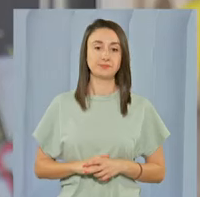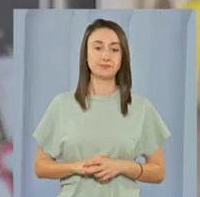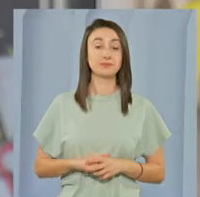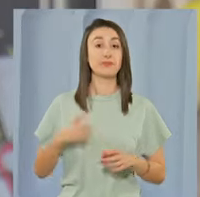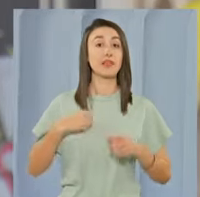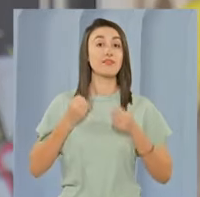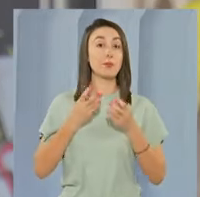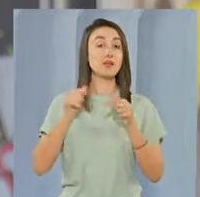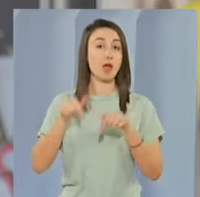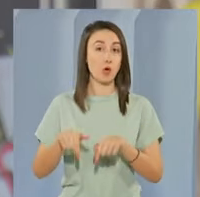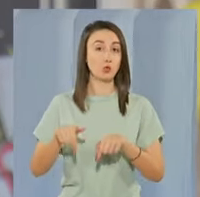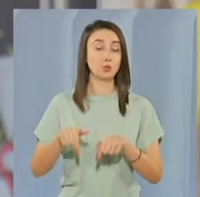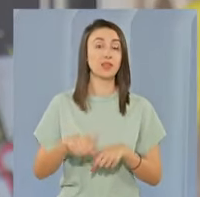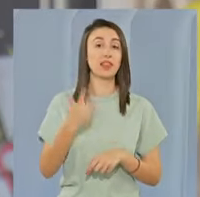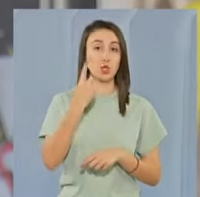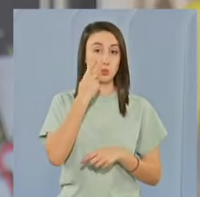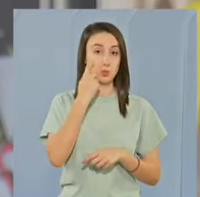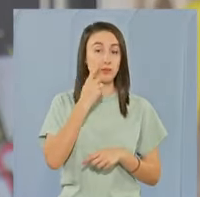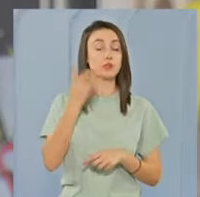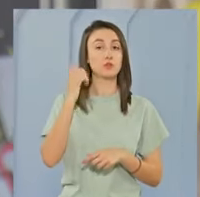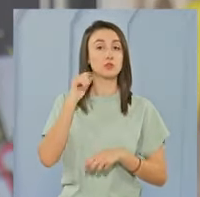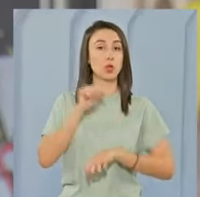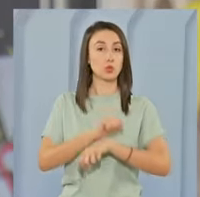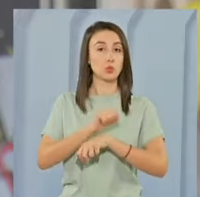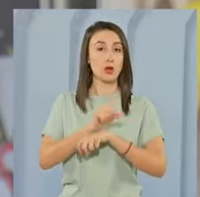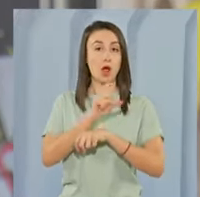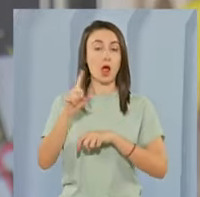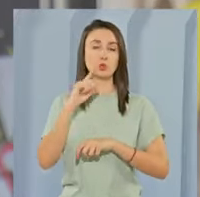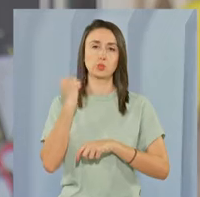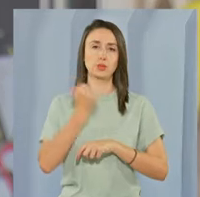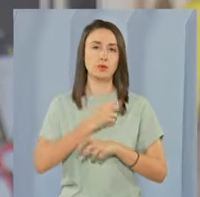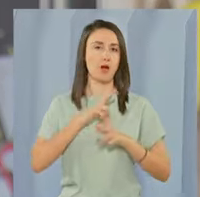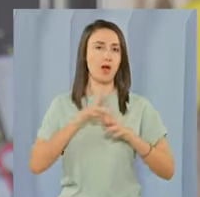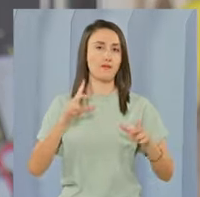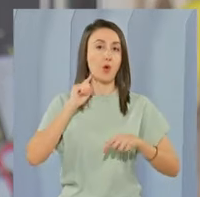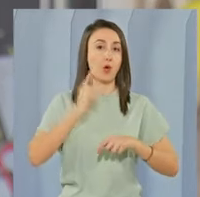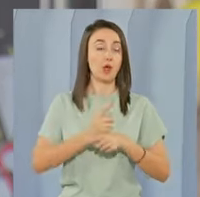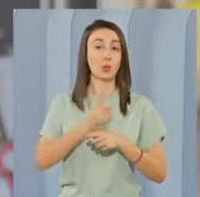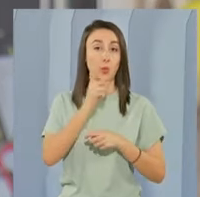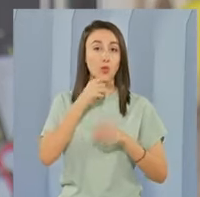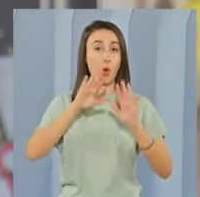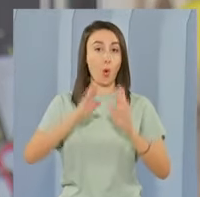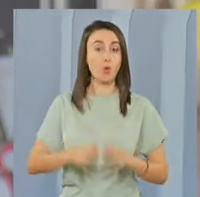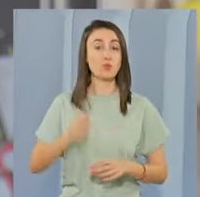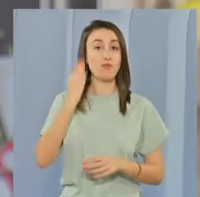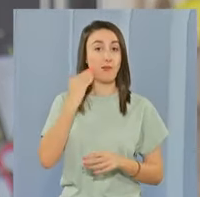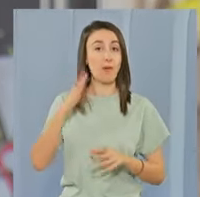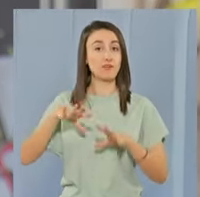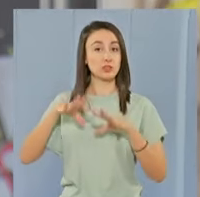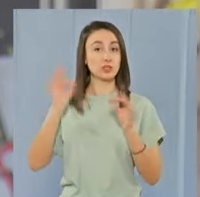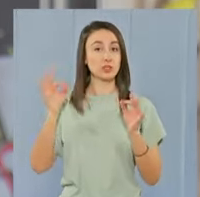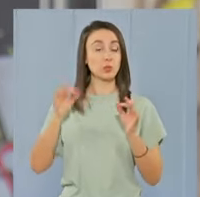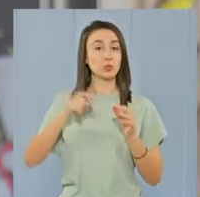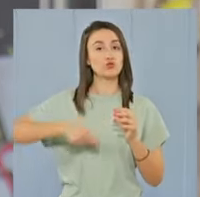cu informația momentului. Cei trei suspecți care au fost reținuți în cazul crimei înfiorătoare de la Oradea, unde cadavrul unei femei a fost găsit